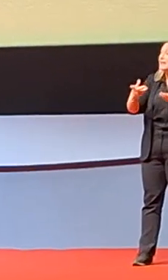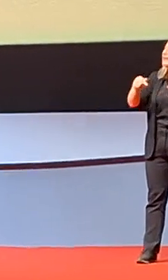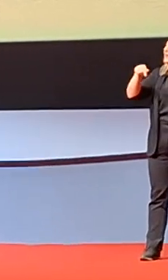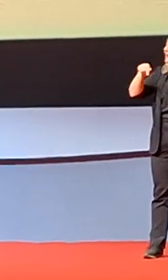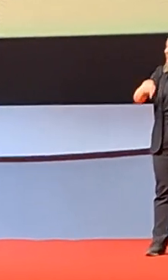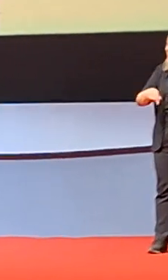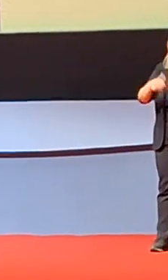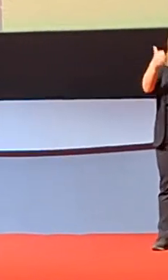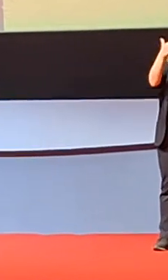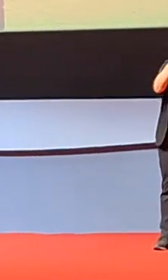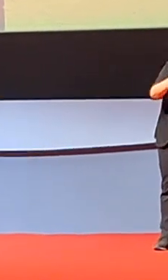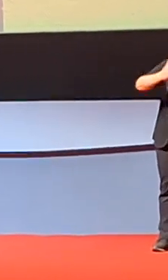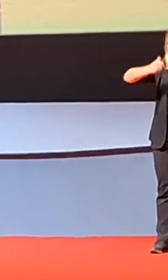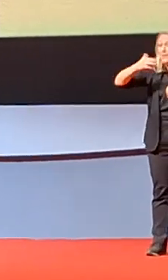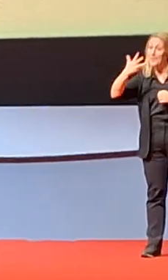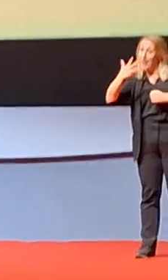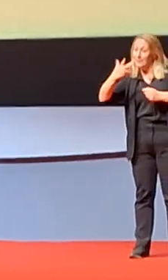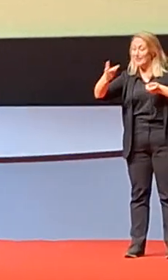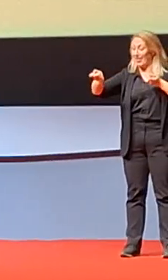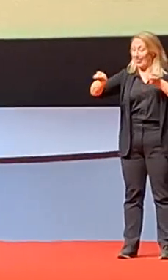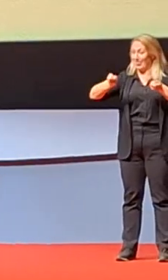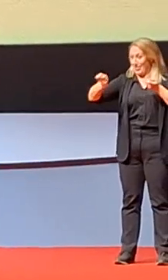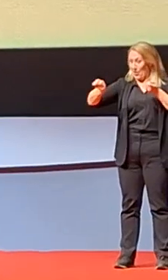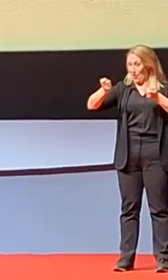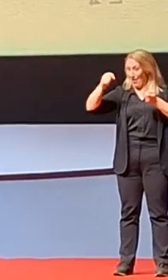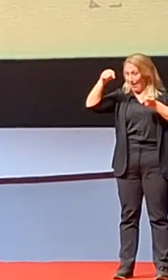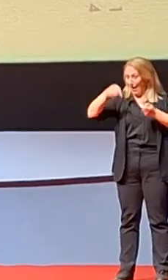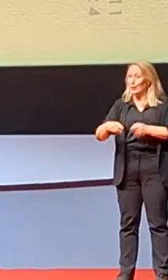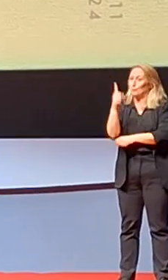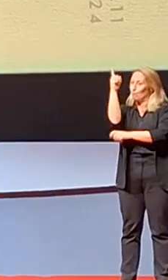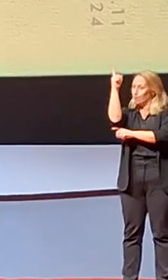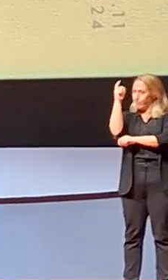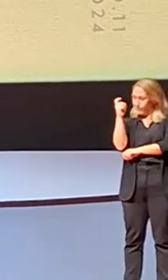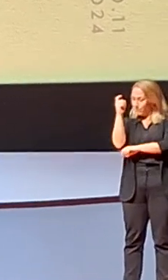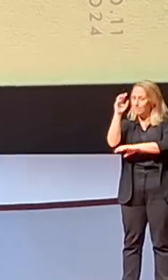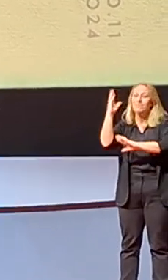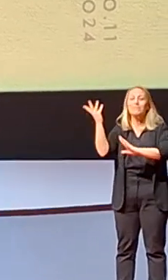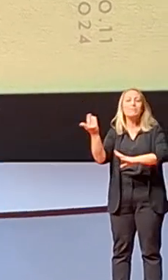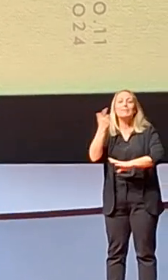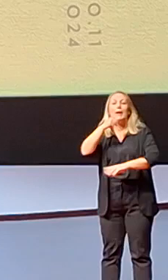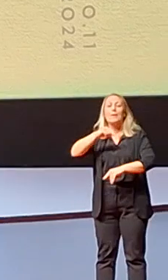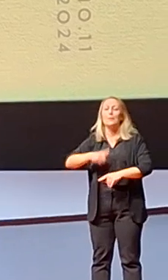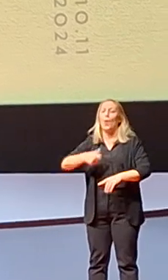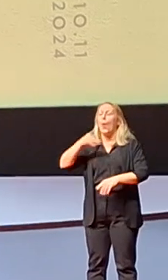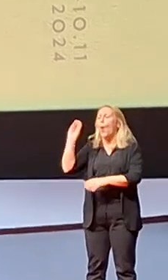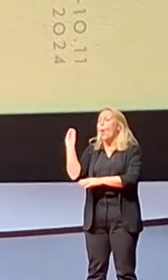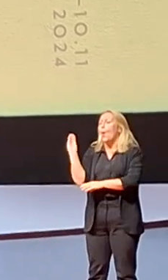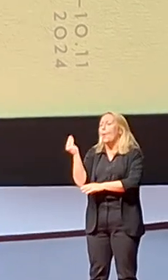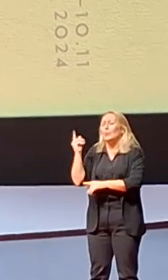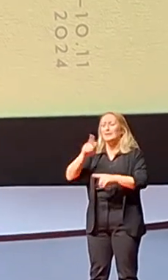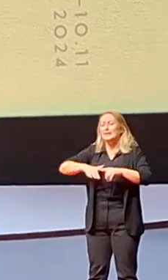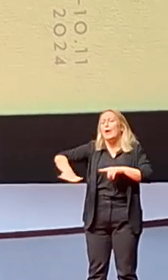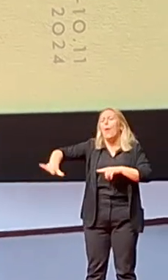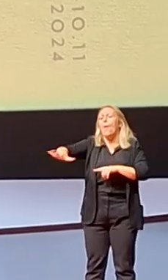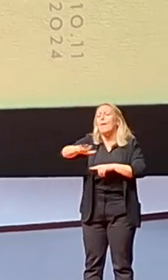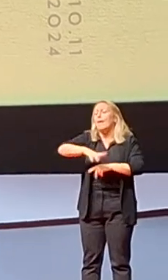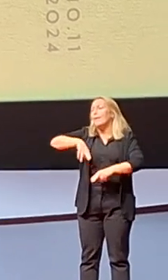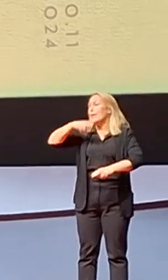της 65ης διοργάνωσης ενός από τους σημαντικότερους θεσμούς πολιτισμού της χώρας